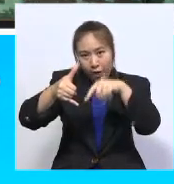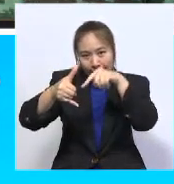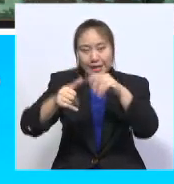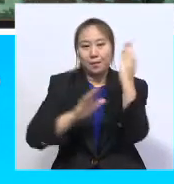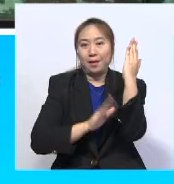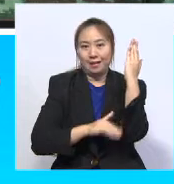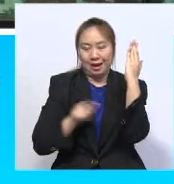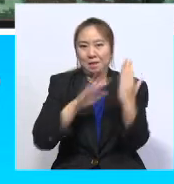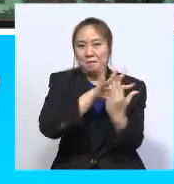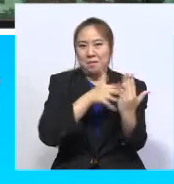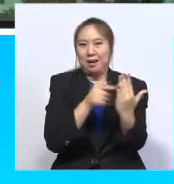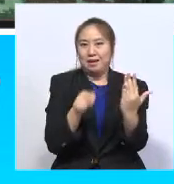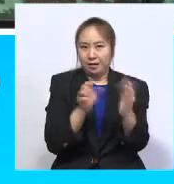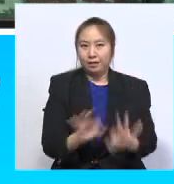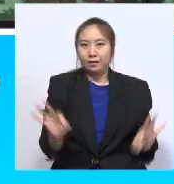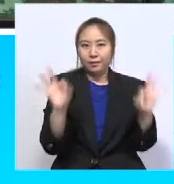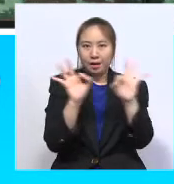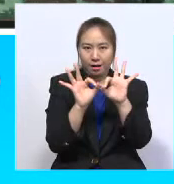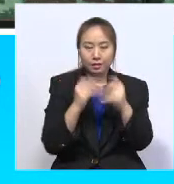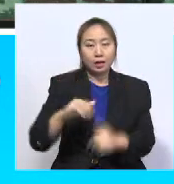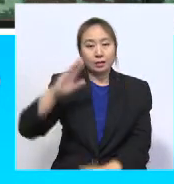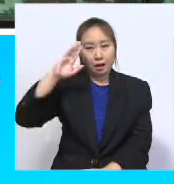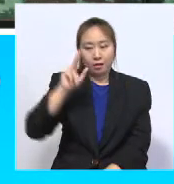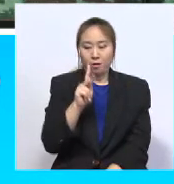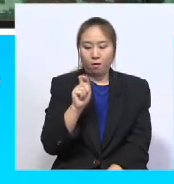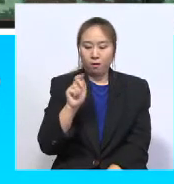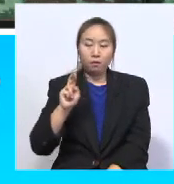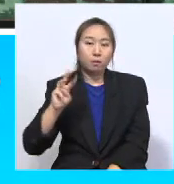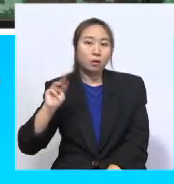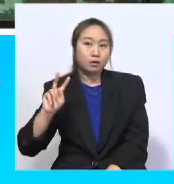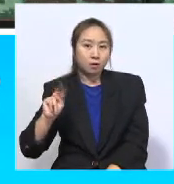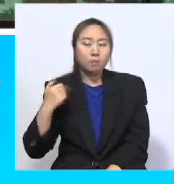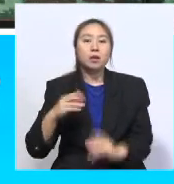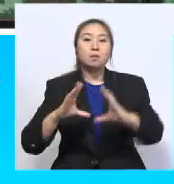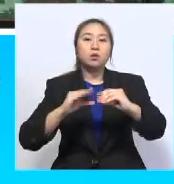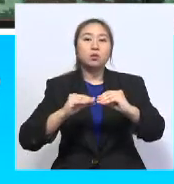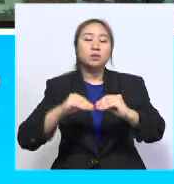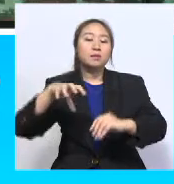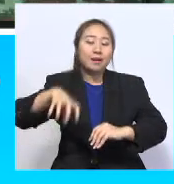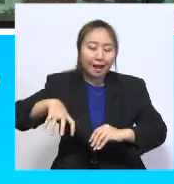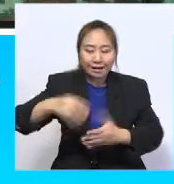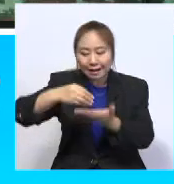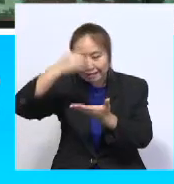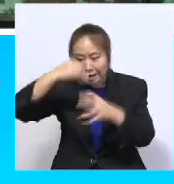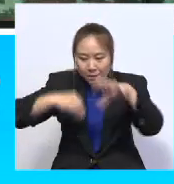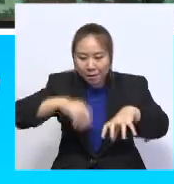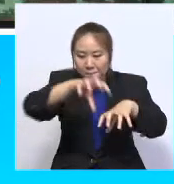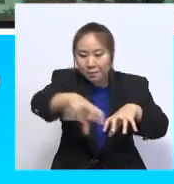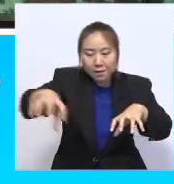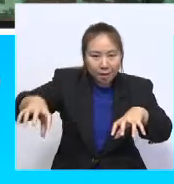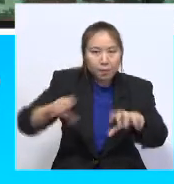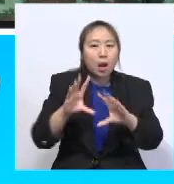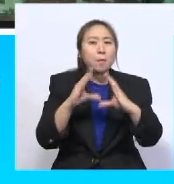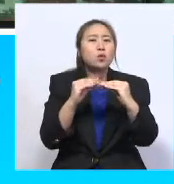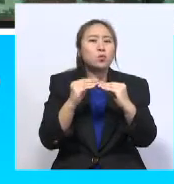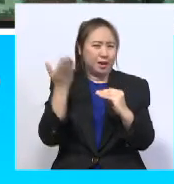ต้นะครับเป็นนโยบายสำคัญทางกองในการรักษาความมั่นคงภายในภาค4ส่วนหน้าเราได้มีการประชุมกับสำนักงานเขตพื้นที่การศึกษาในช่วงตั้งแ